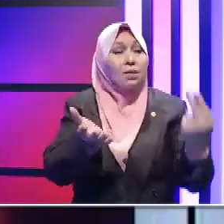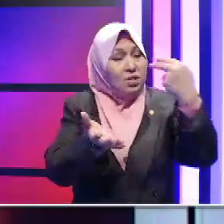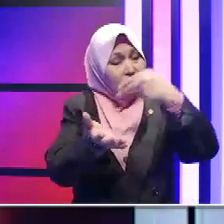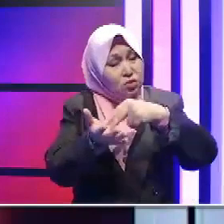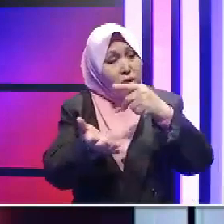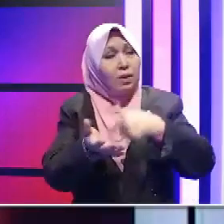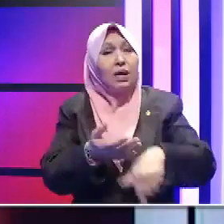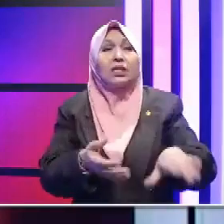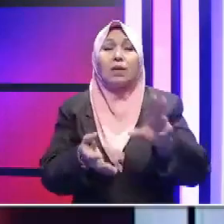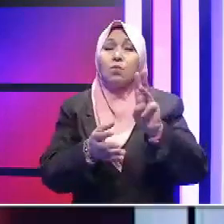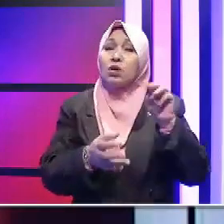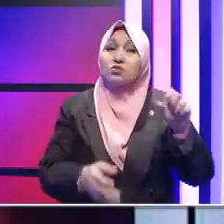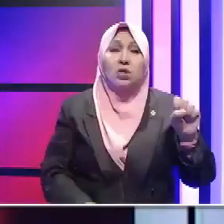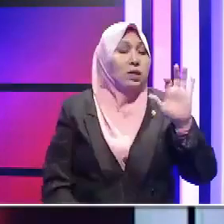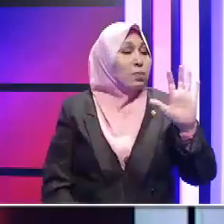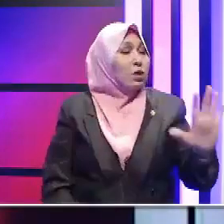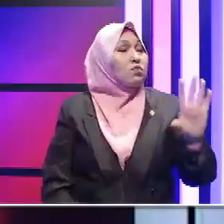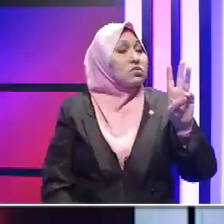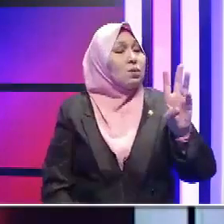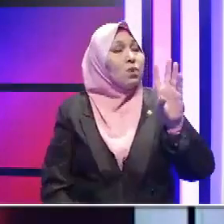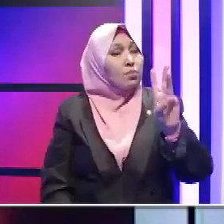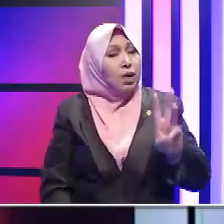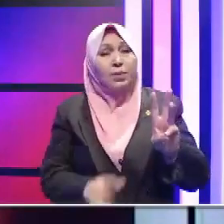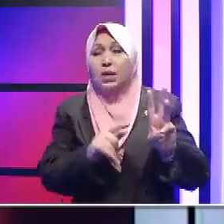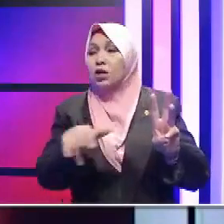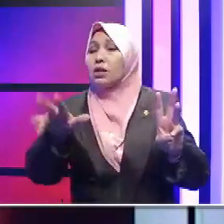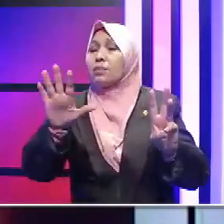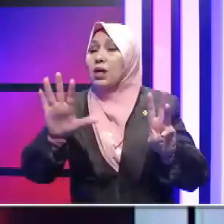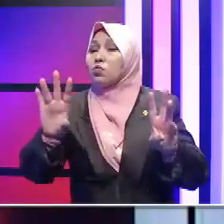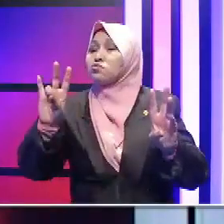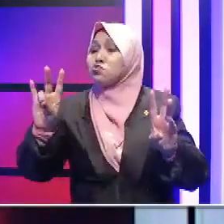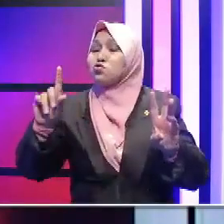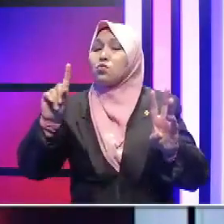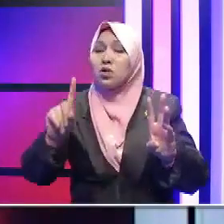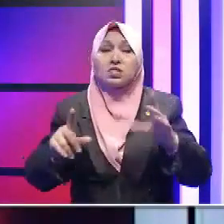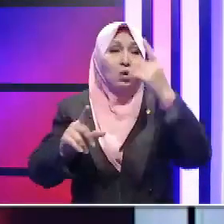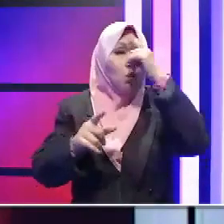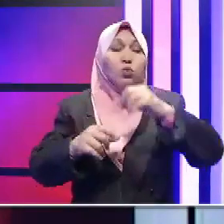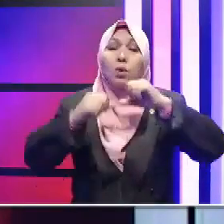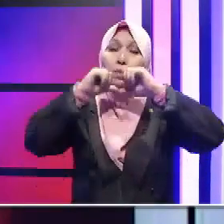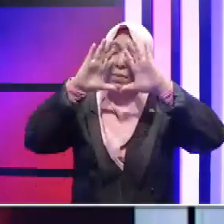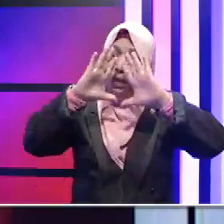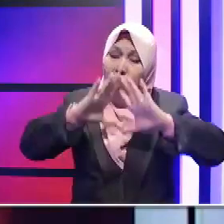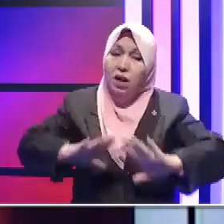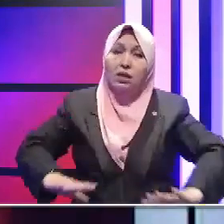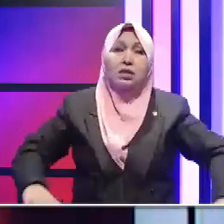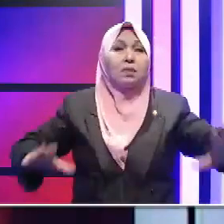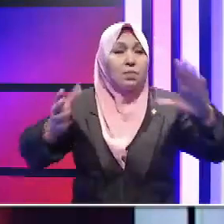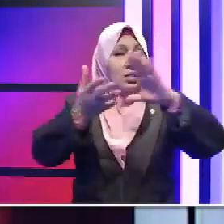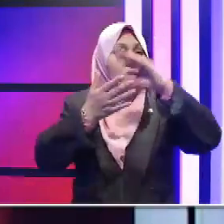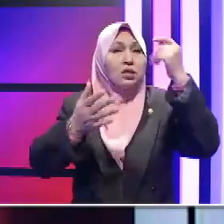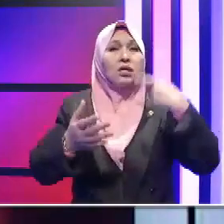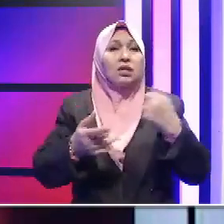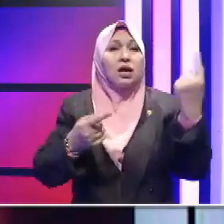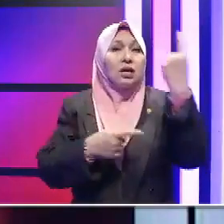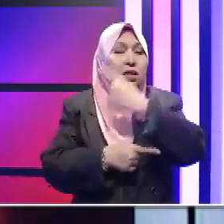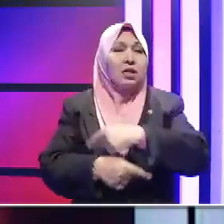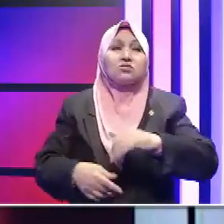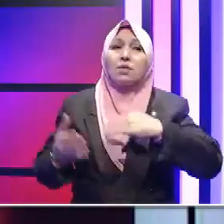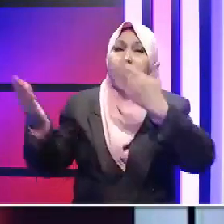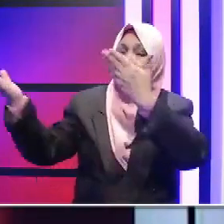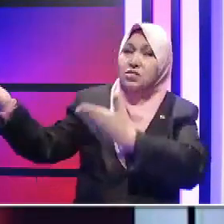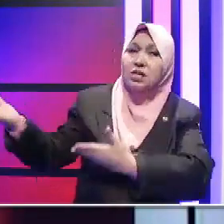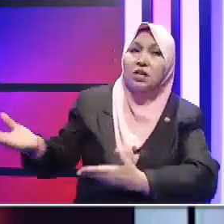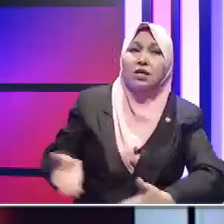Haji ini daripada halaman 566 hingga 571 dan bagi memberkati pengajian kita pada hari ini saya presiden